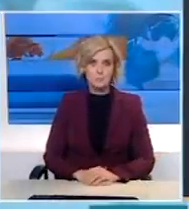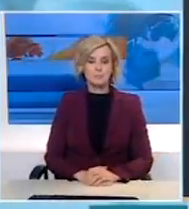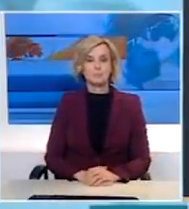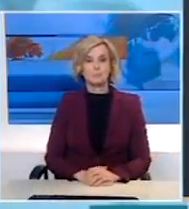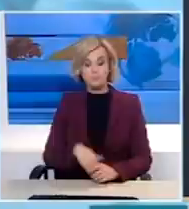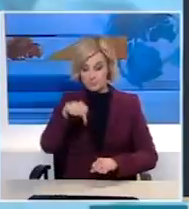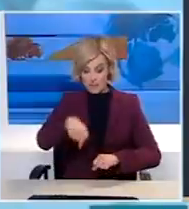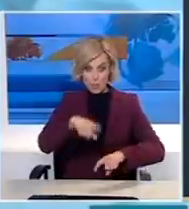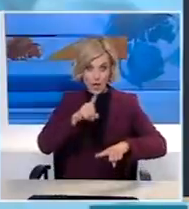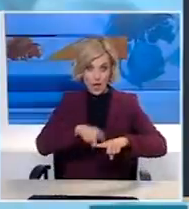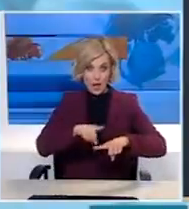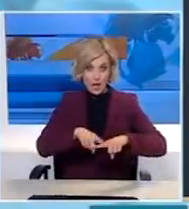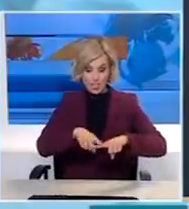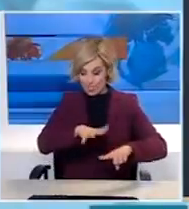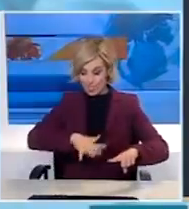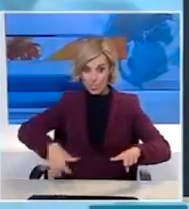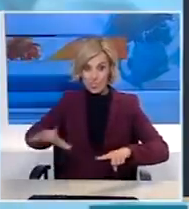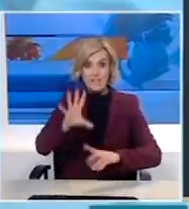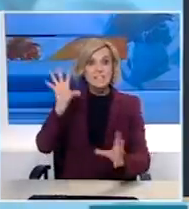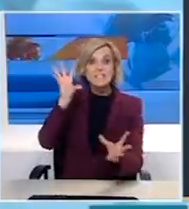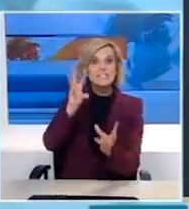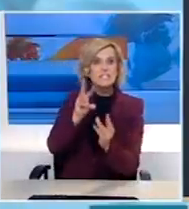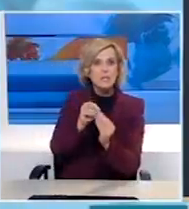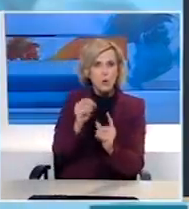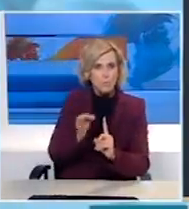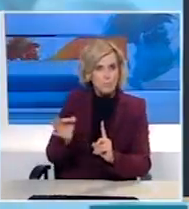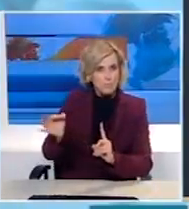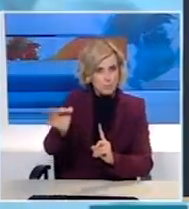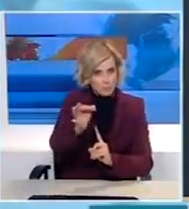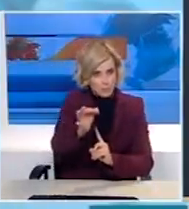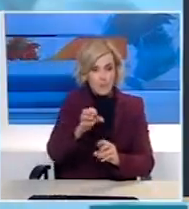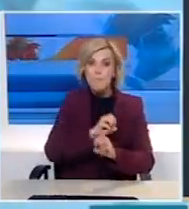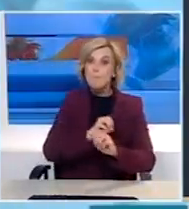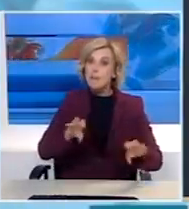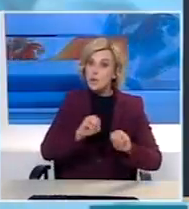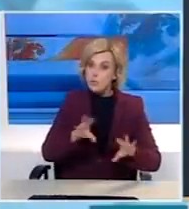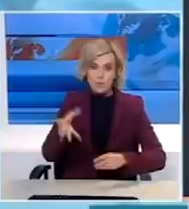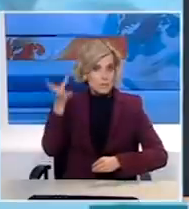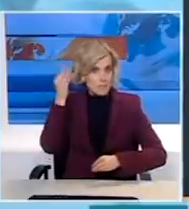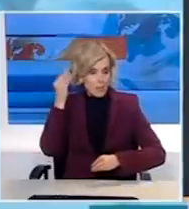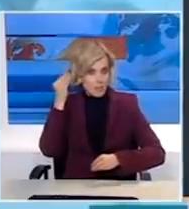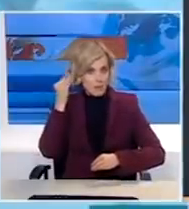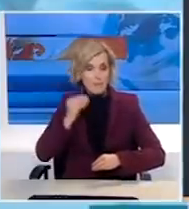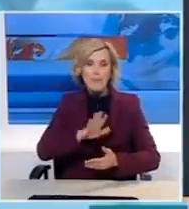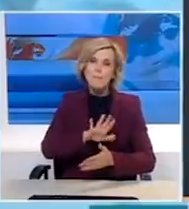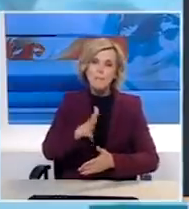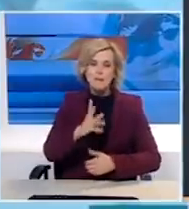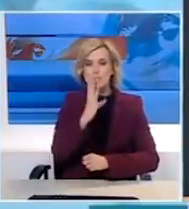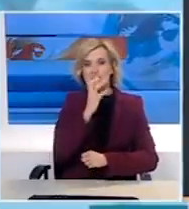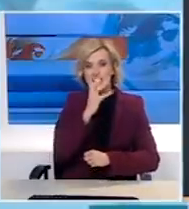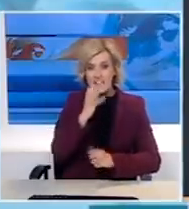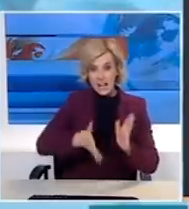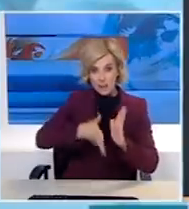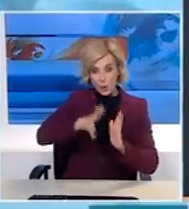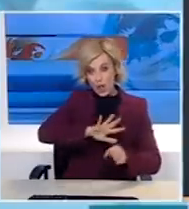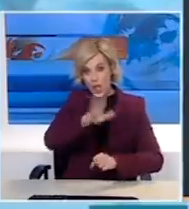Στην πατρίδα μας, στο σύνολο των κρουσμάτων στα οποία έχουμε πληροφορία, μεταξύ ηλικίας 40 και 64